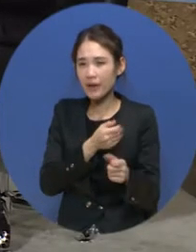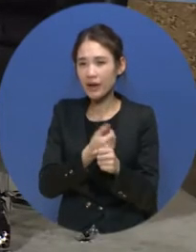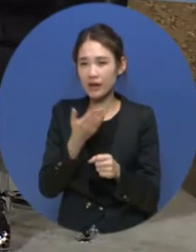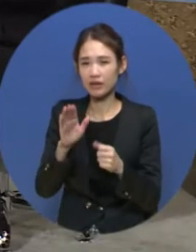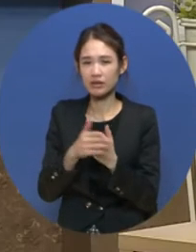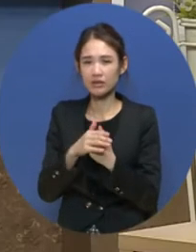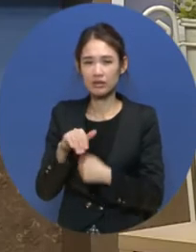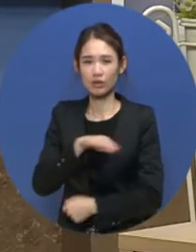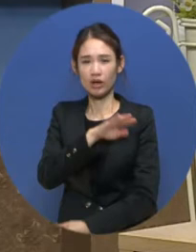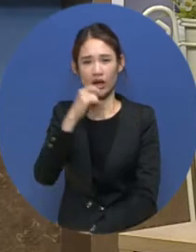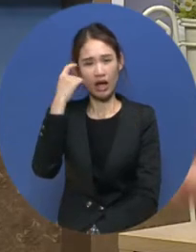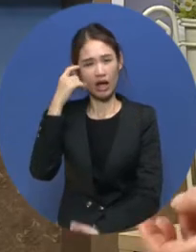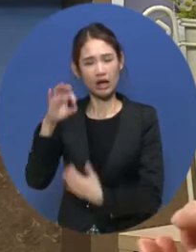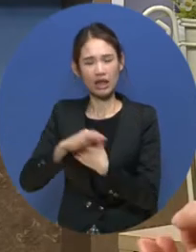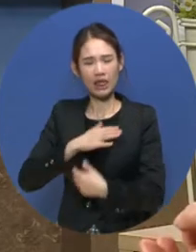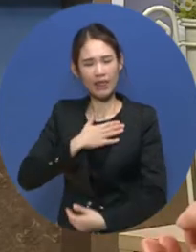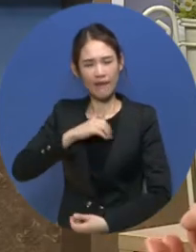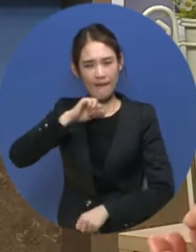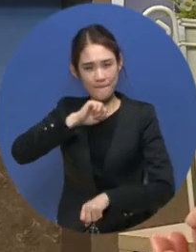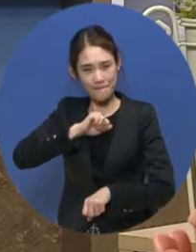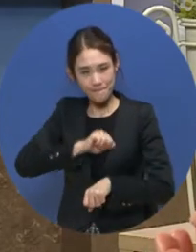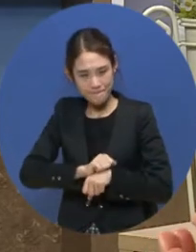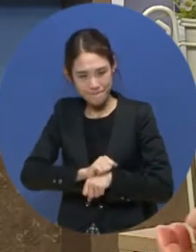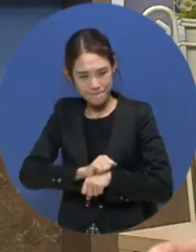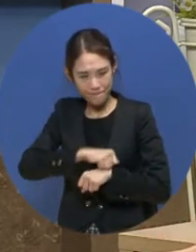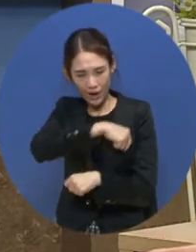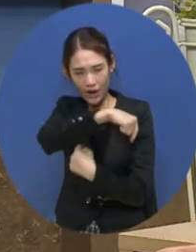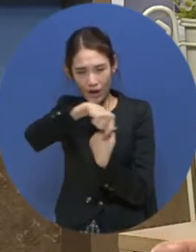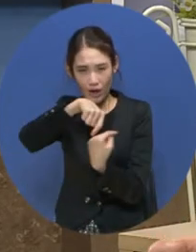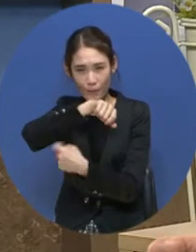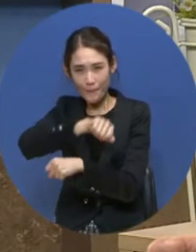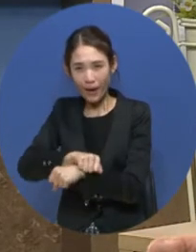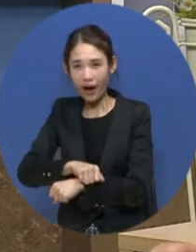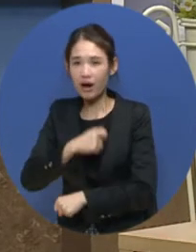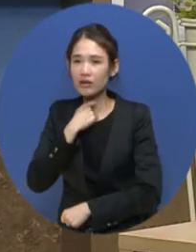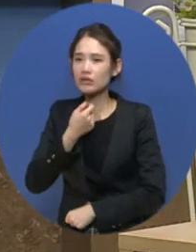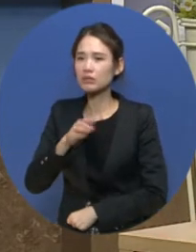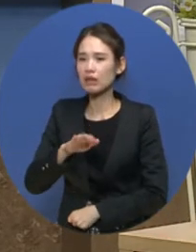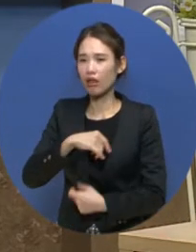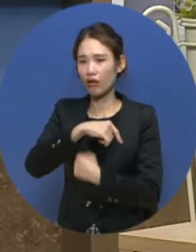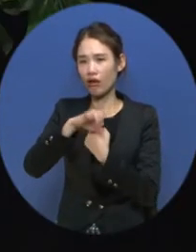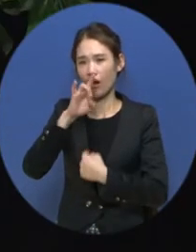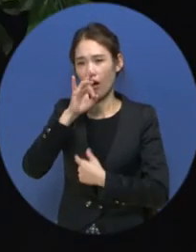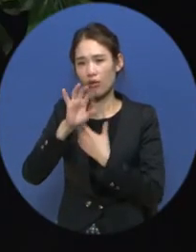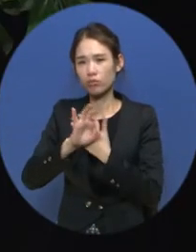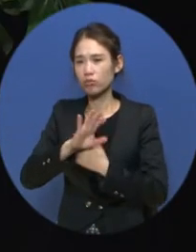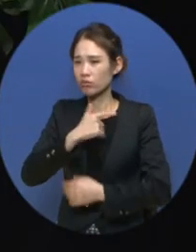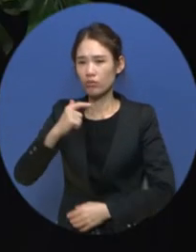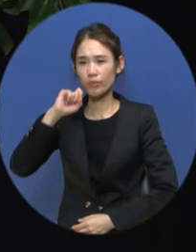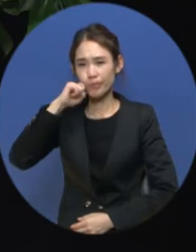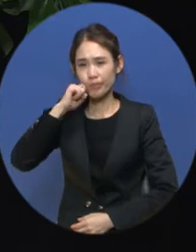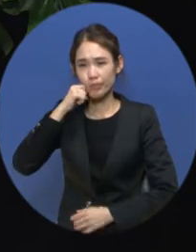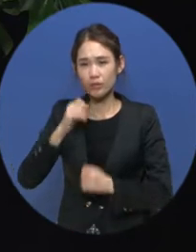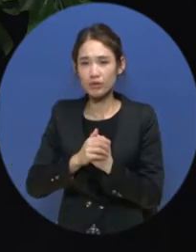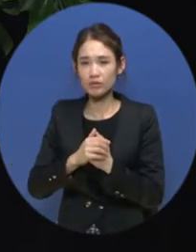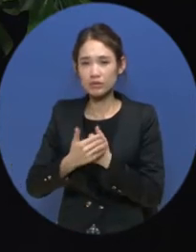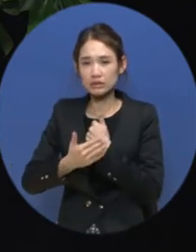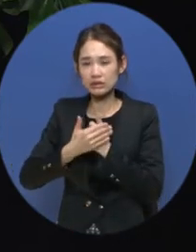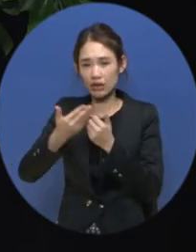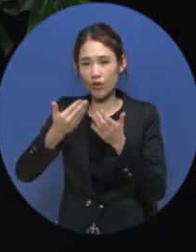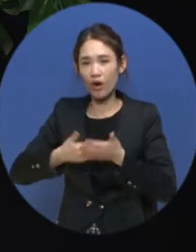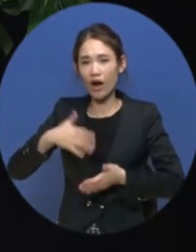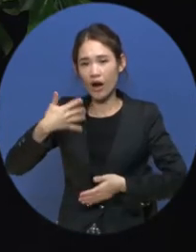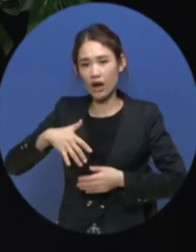있는 의욕으로 어린이집을 운영하고 싶어도 운영이 안 되면 안 되는 그렇죠. 거잖아요. 그게 미지원